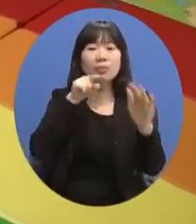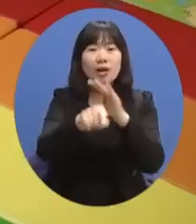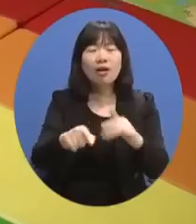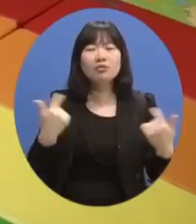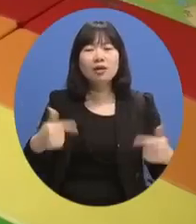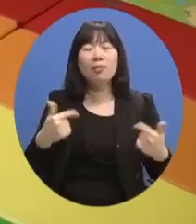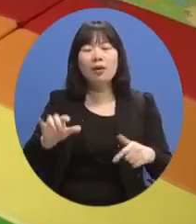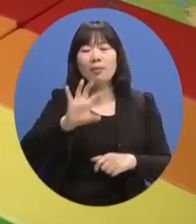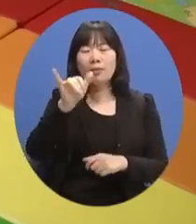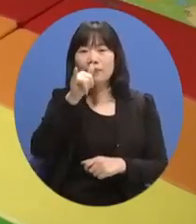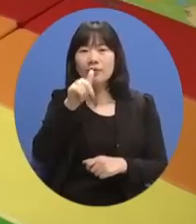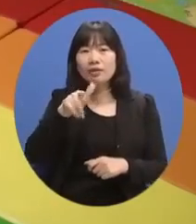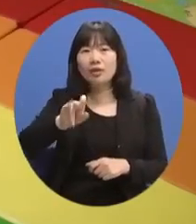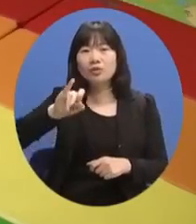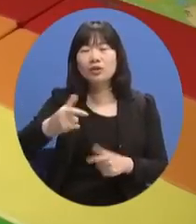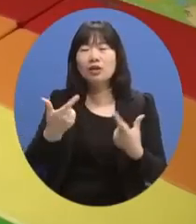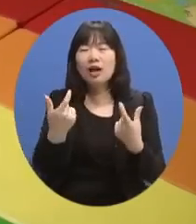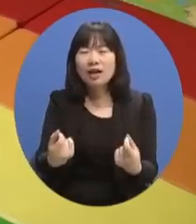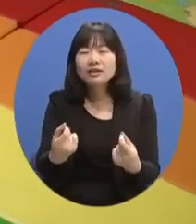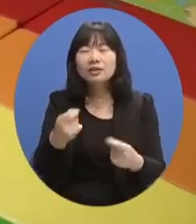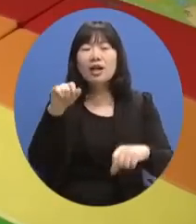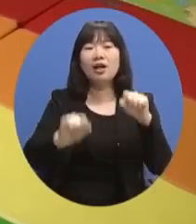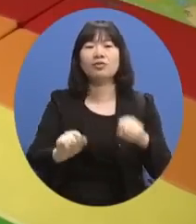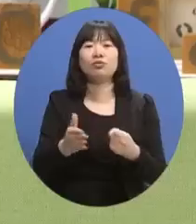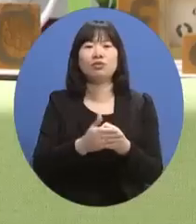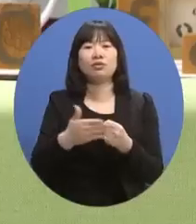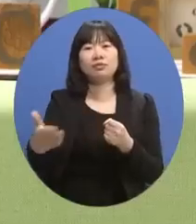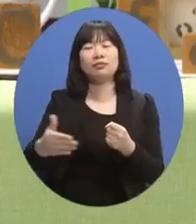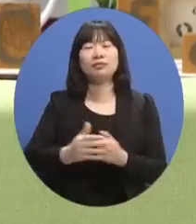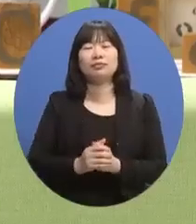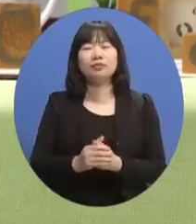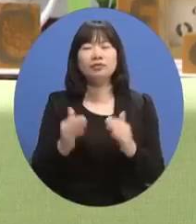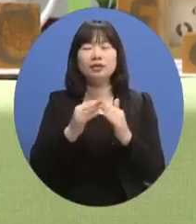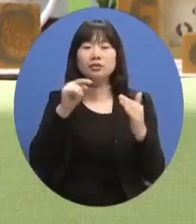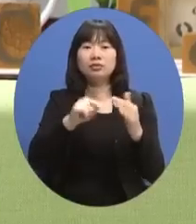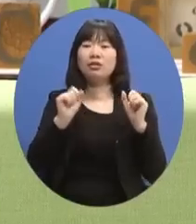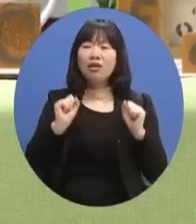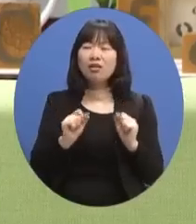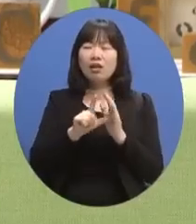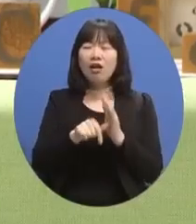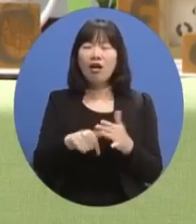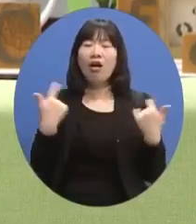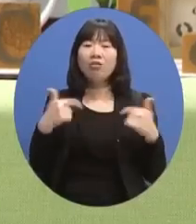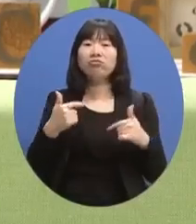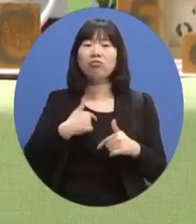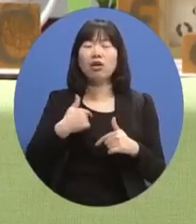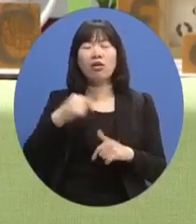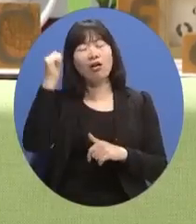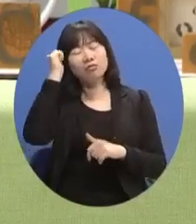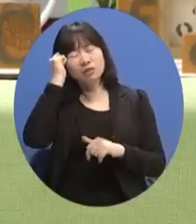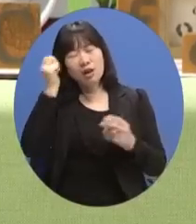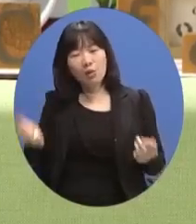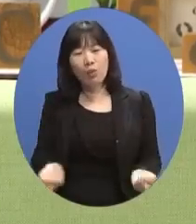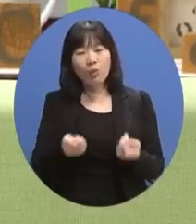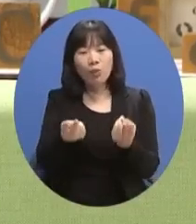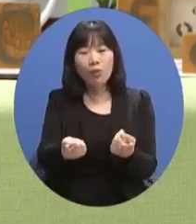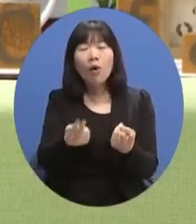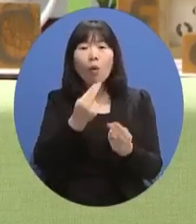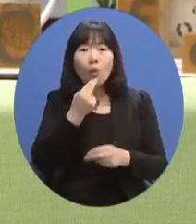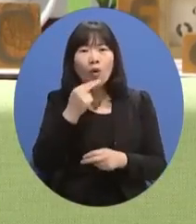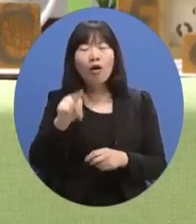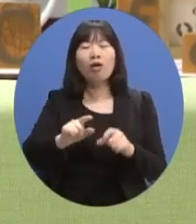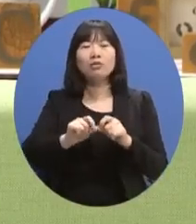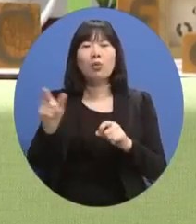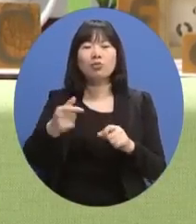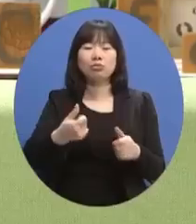날마다 반복되는 경준이의 이런 행동 때문이었습니다. 집에 있을 때는 항상 제가 같이 잠자리에 들어가지 않으면